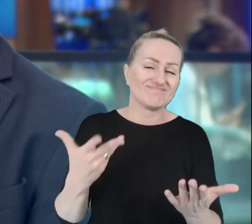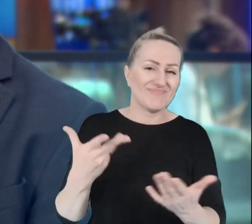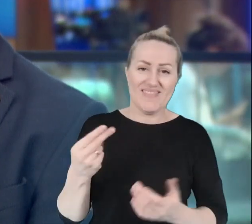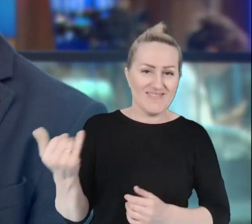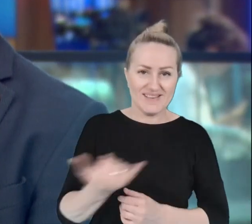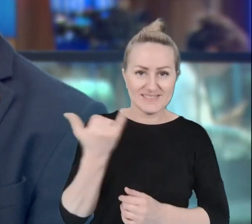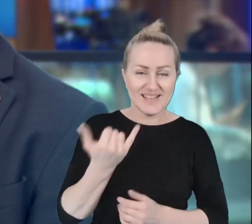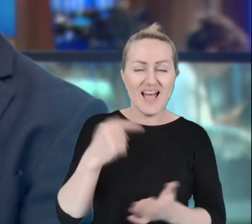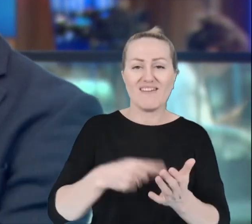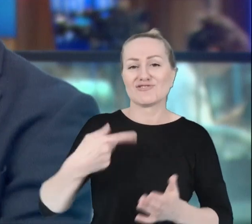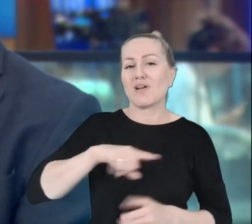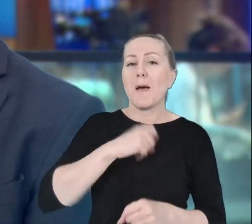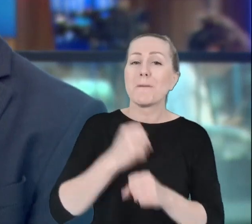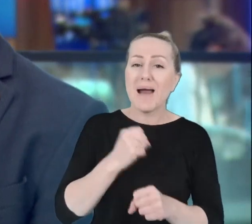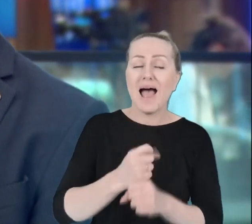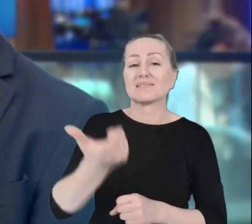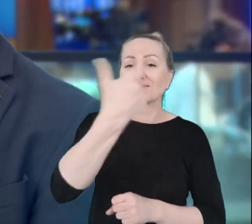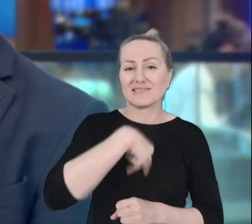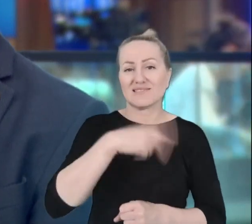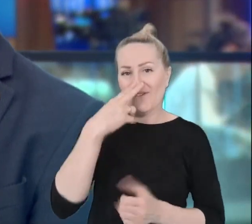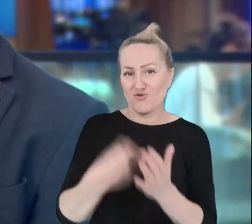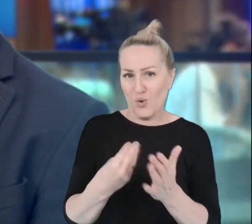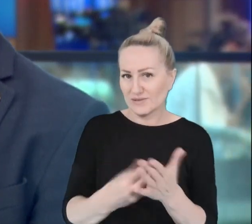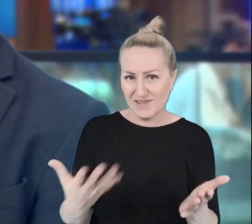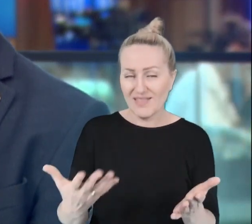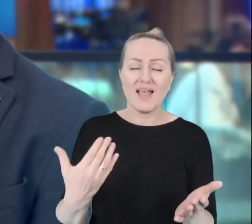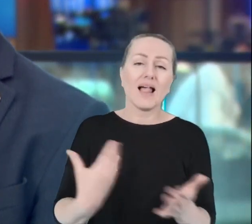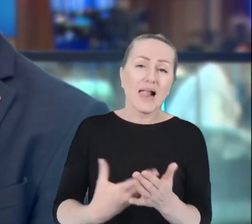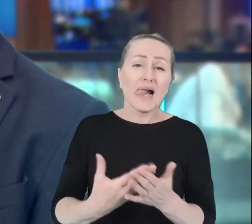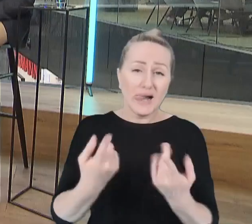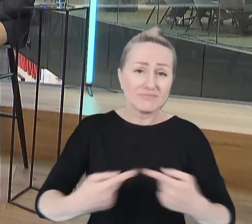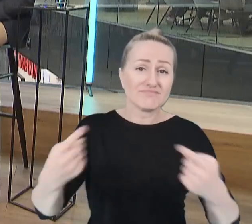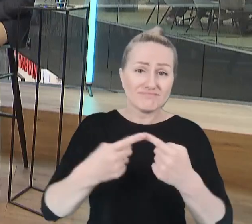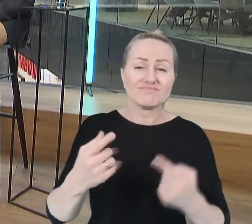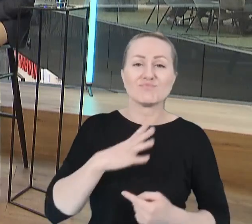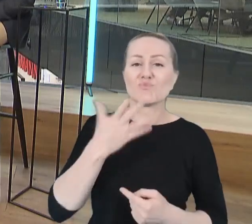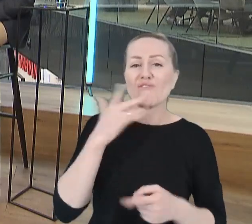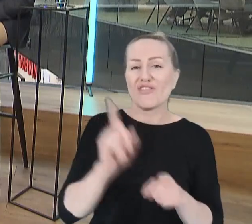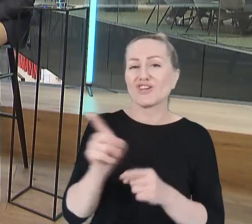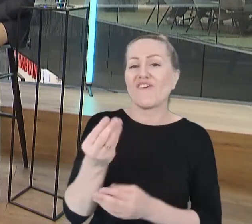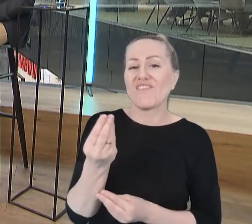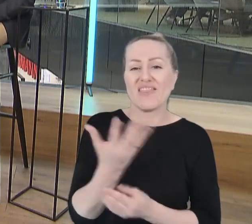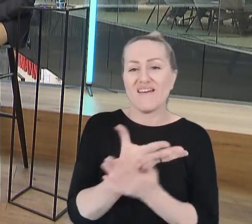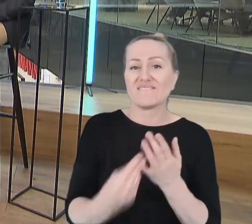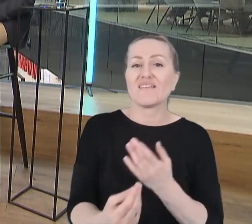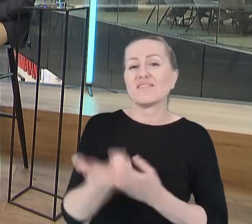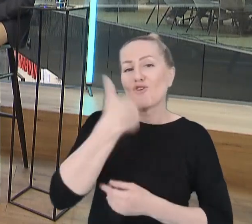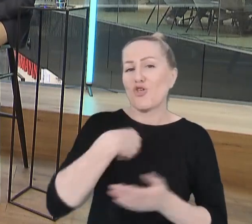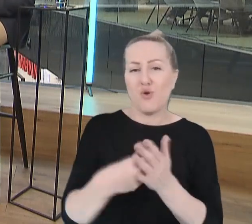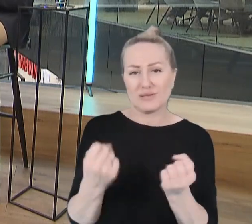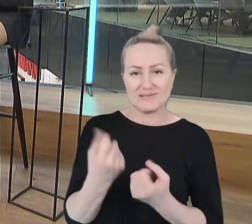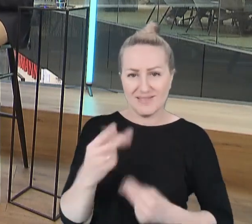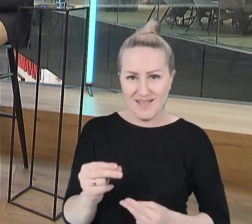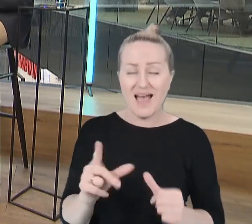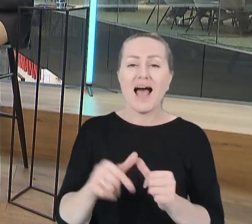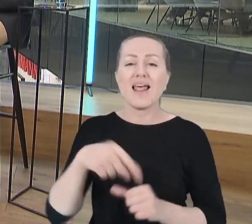jest doceniana i w związku z tym, jak już mówiliśmy o tym, także w tym wymiarze finansowym, w związku z tym miewamy takie sytuacje, że